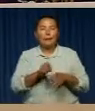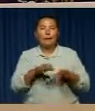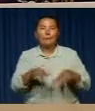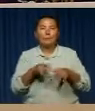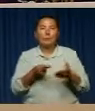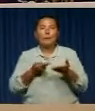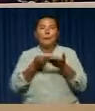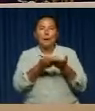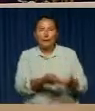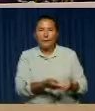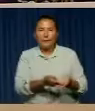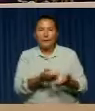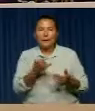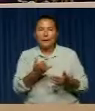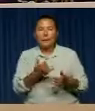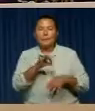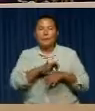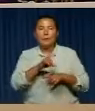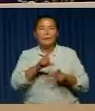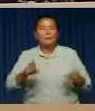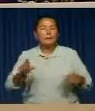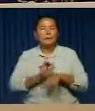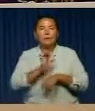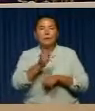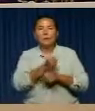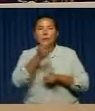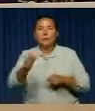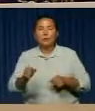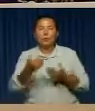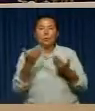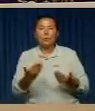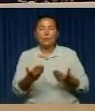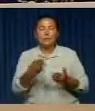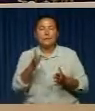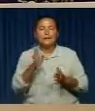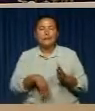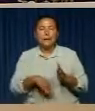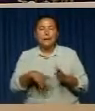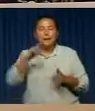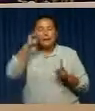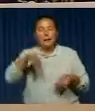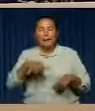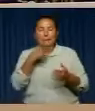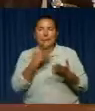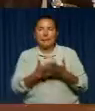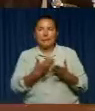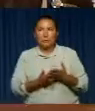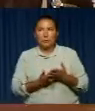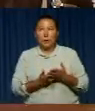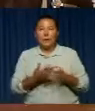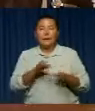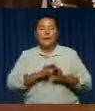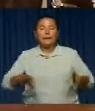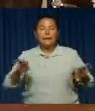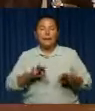компьютерлік томографияға науқастар да жіберіліп жатқан жоқ, себебі оның олсызда несі белгілер анық көрініп тұр. Және айта